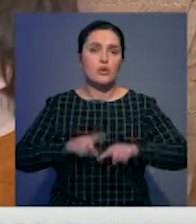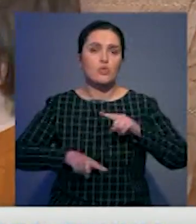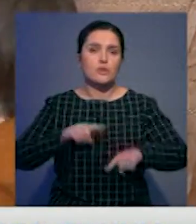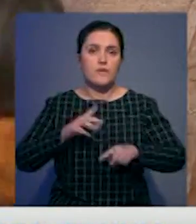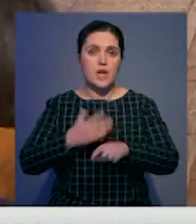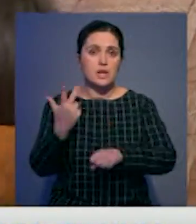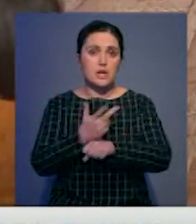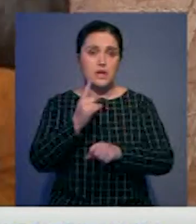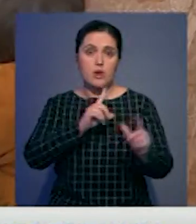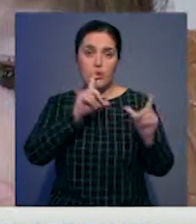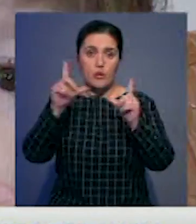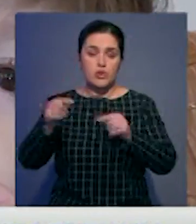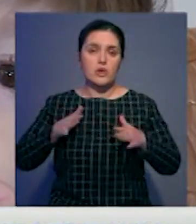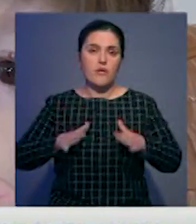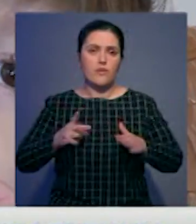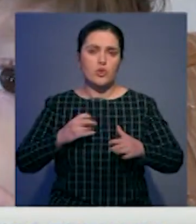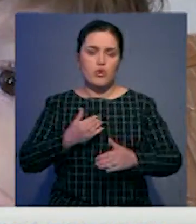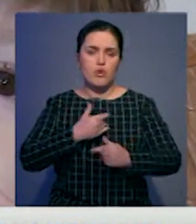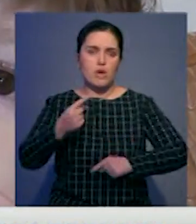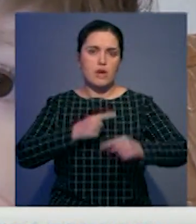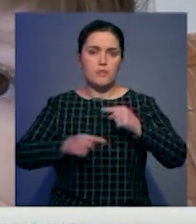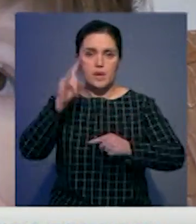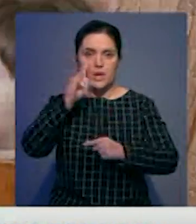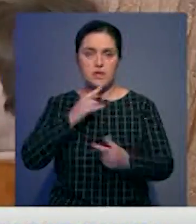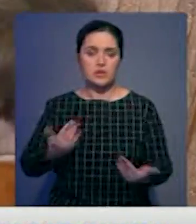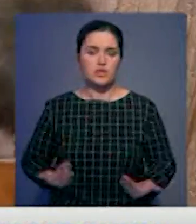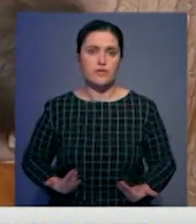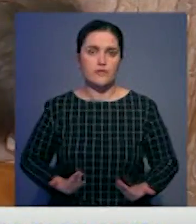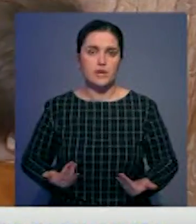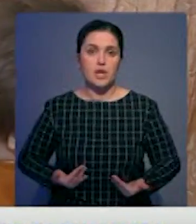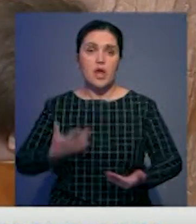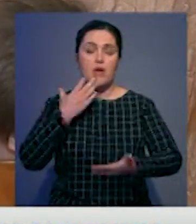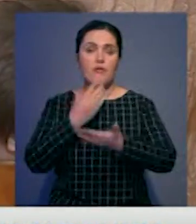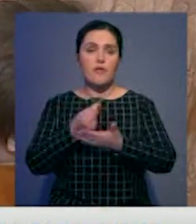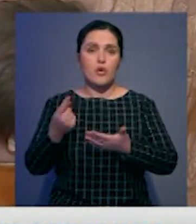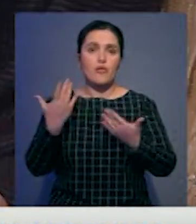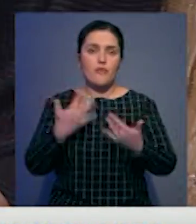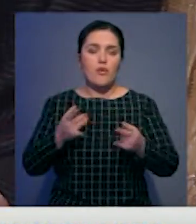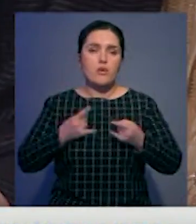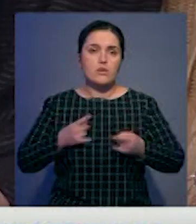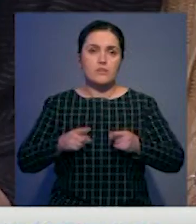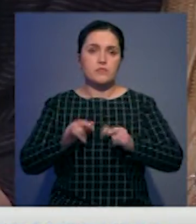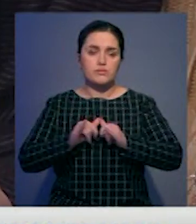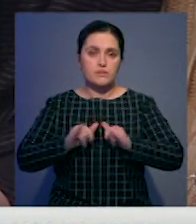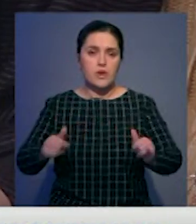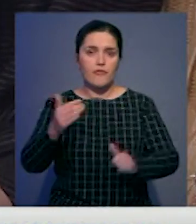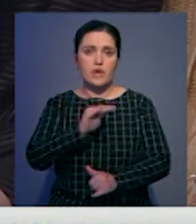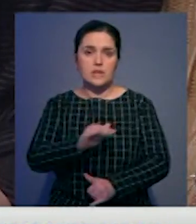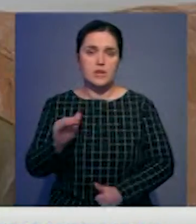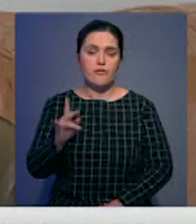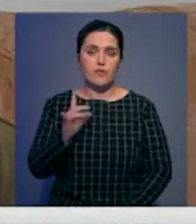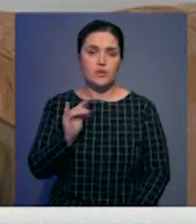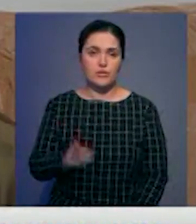он бывал на Кавказе, но всегда тянет назад, в Казахстан, признается Аксакал. Свои корни на казахской земле пустили его дети и